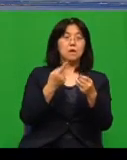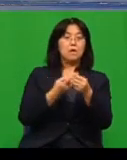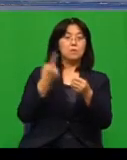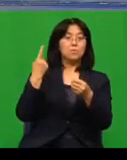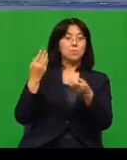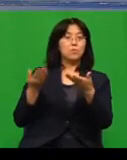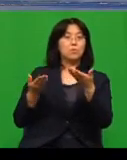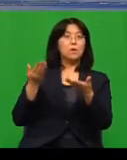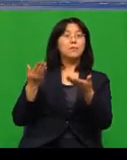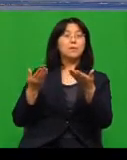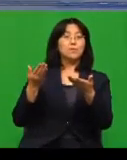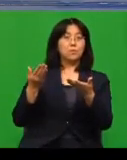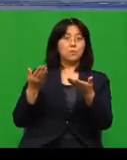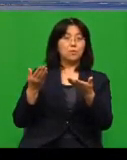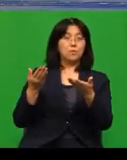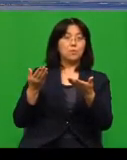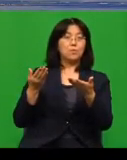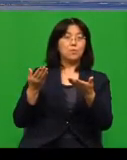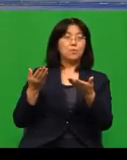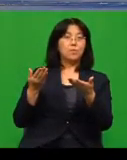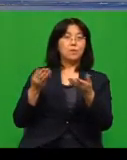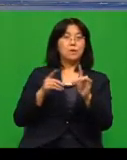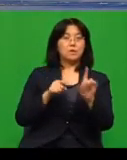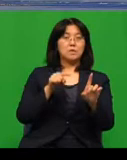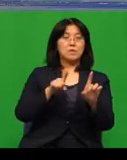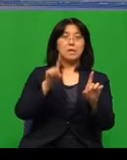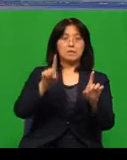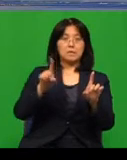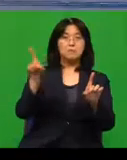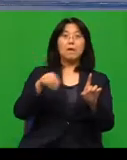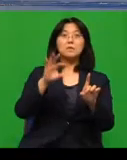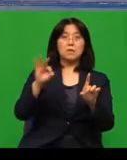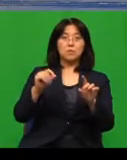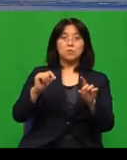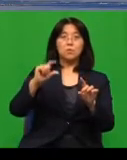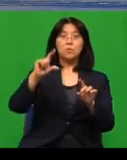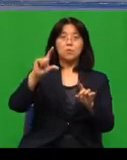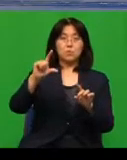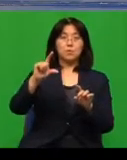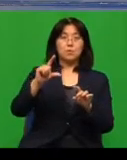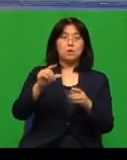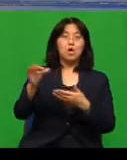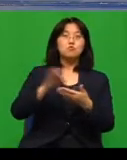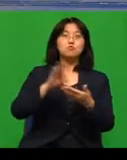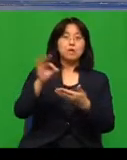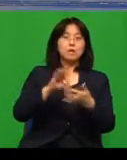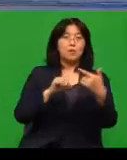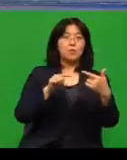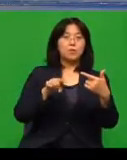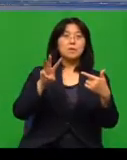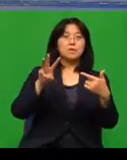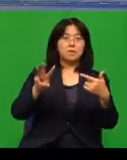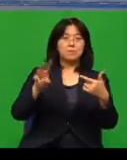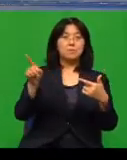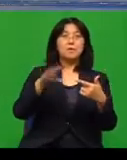と来館者数も1.1% ですけれども増えてますし、売上は 6.3%